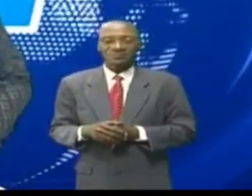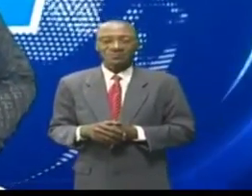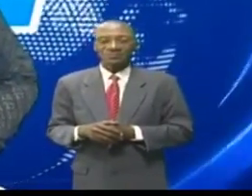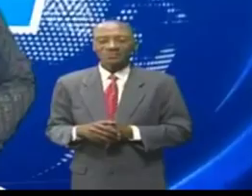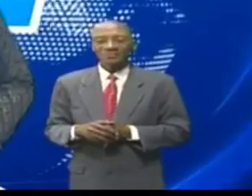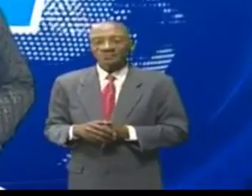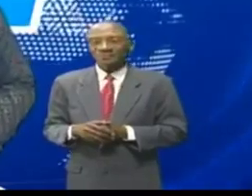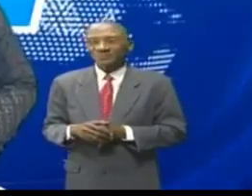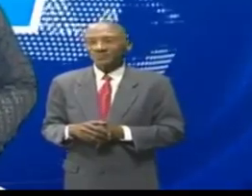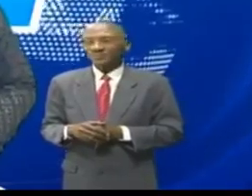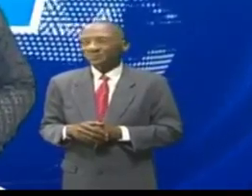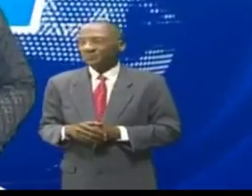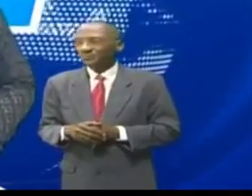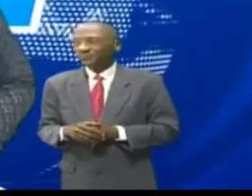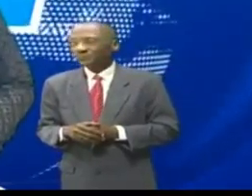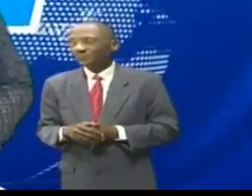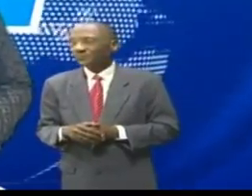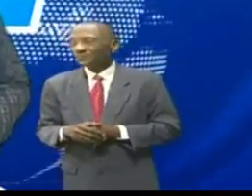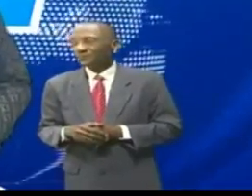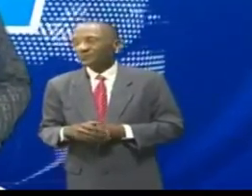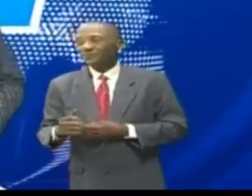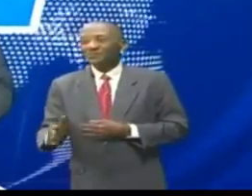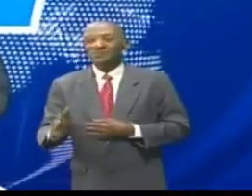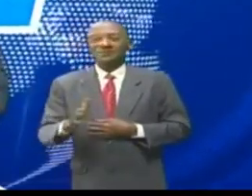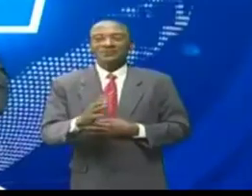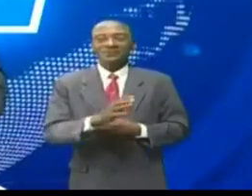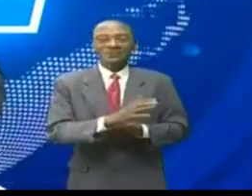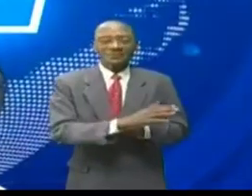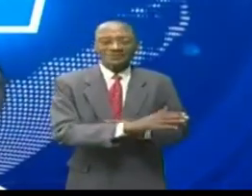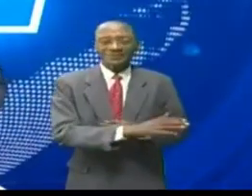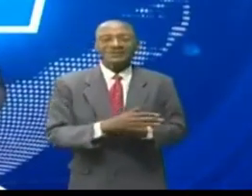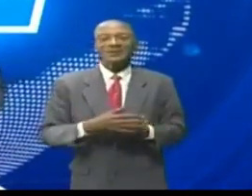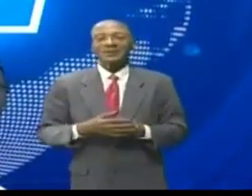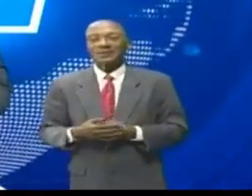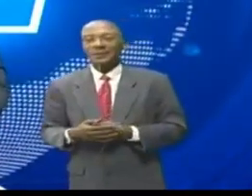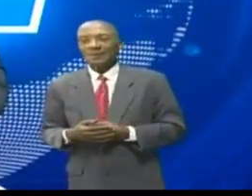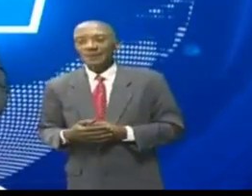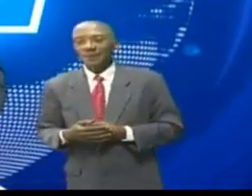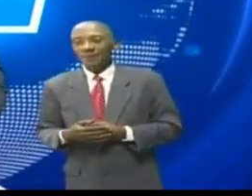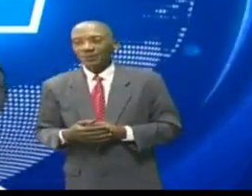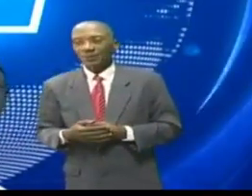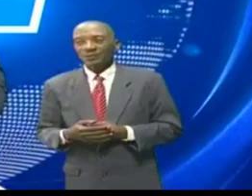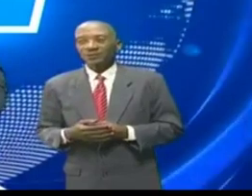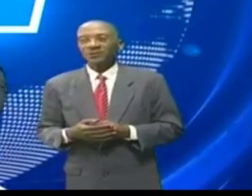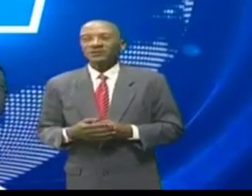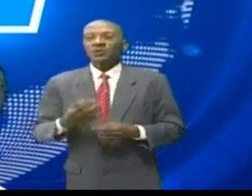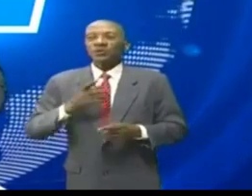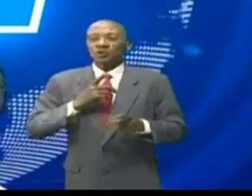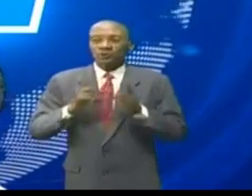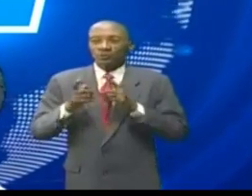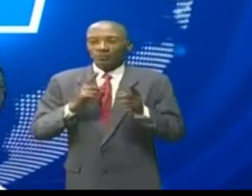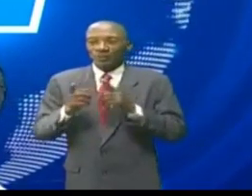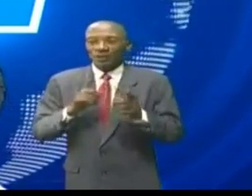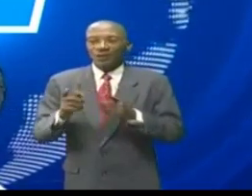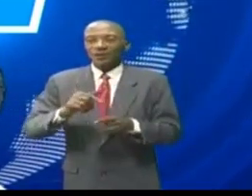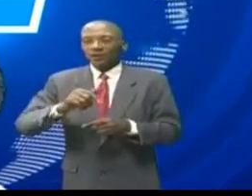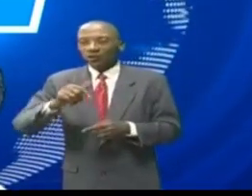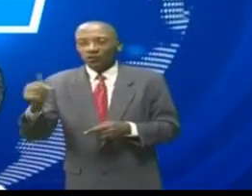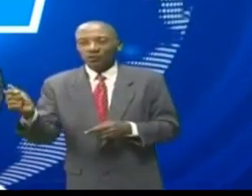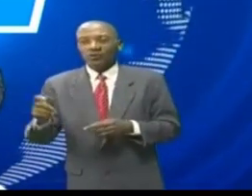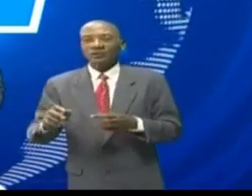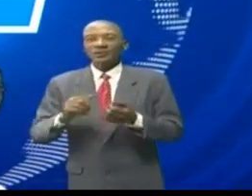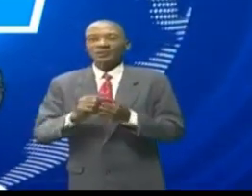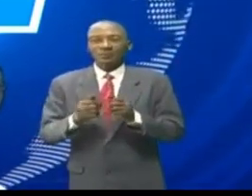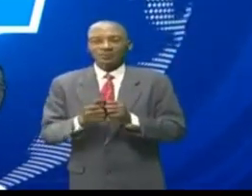La direction générale de l'Office des routes a désormais une nouvelle adresse. Son siège social se retrouve maintenant sur l'avenue de la